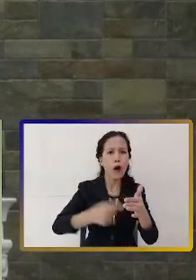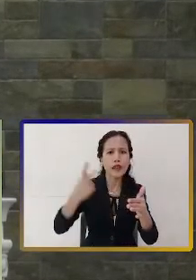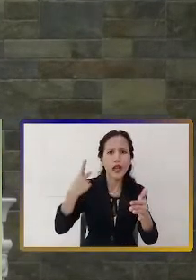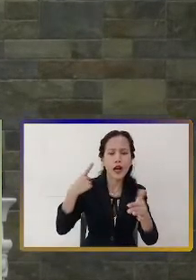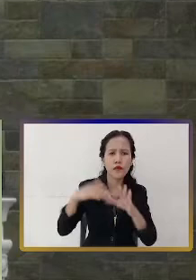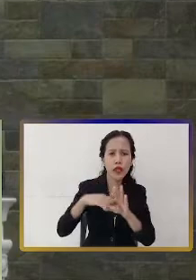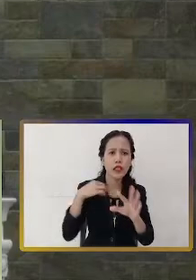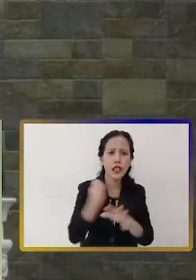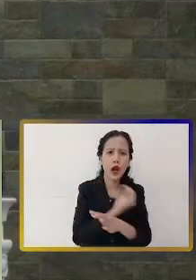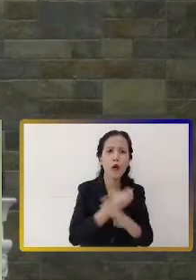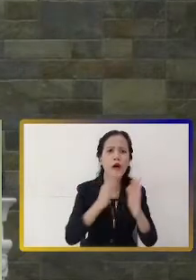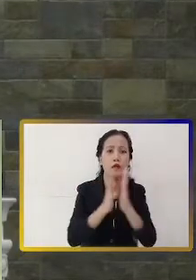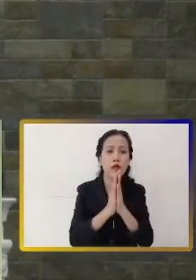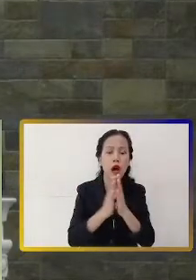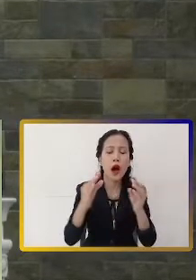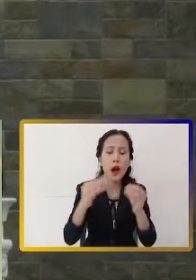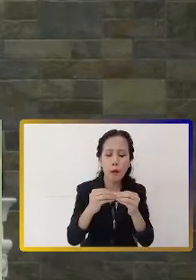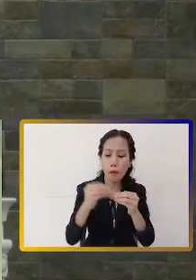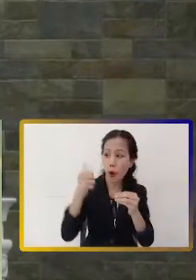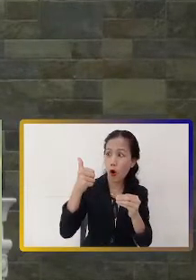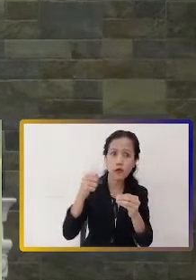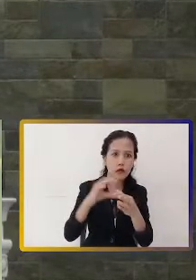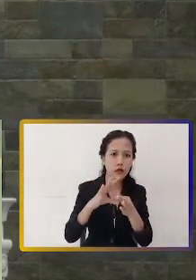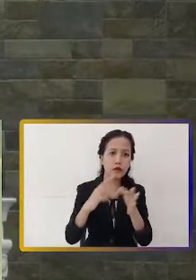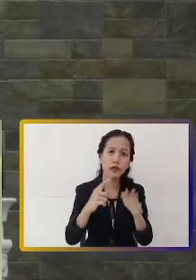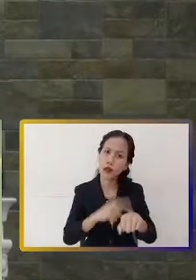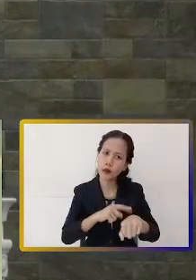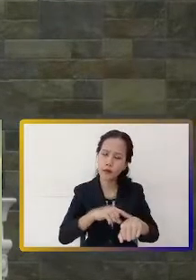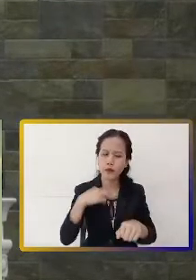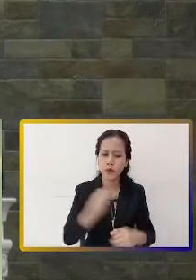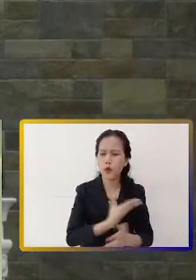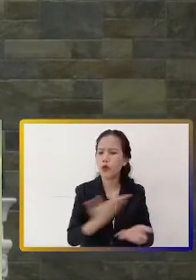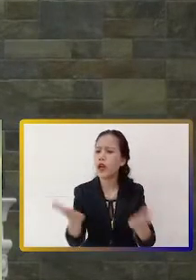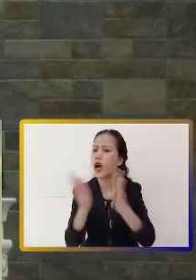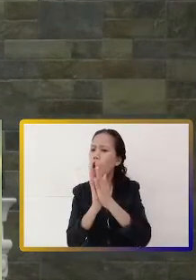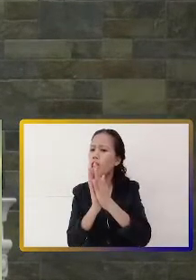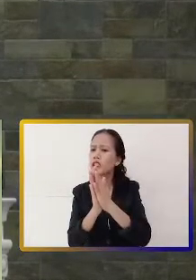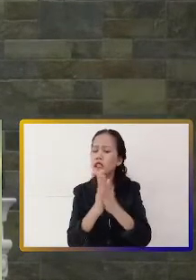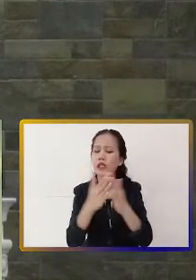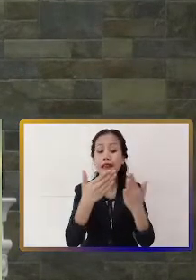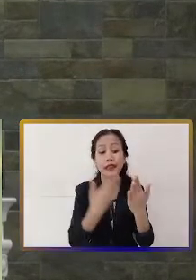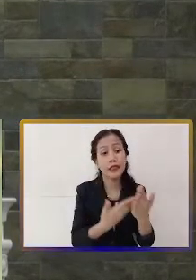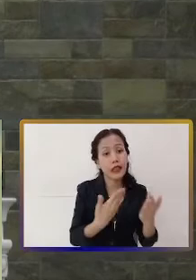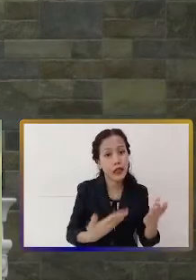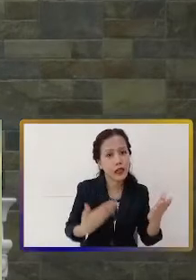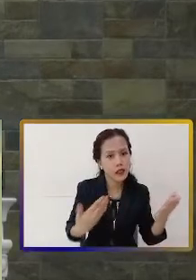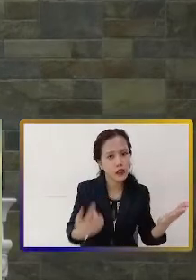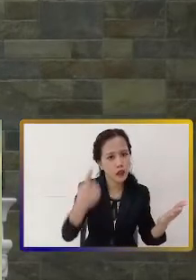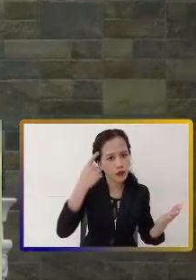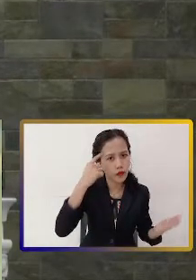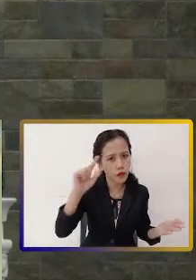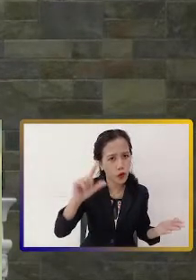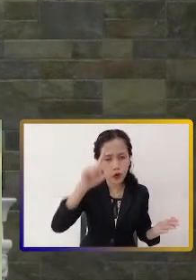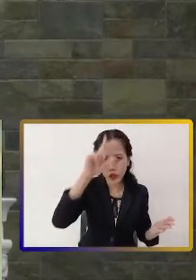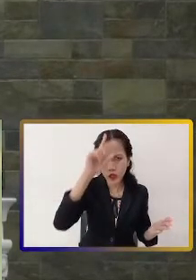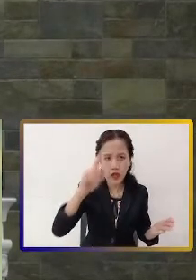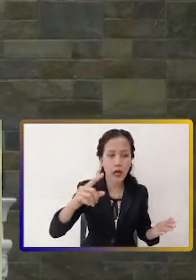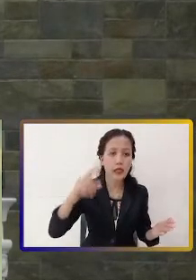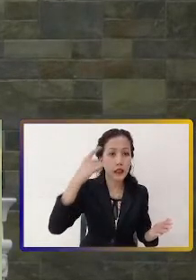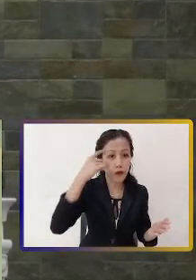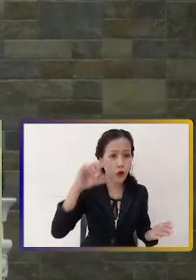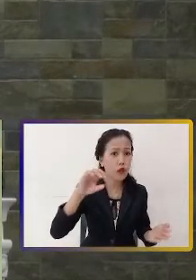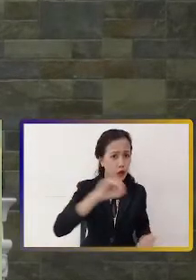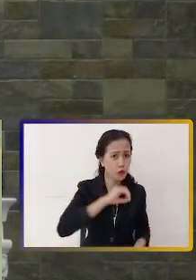tayo ng mga material na bagay para sa kalayawan ng ating sarili kapatid. Para sa ating sarili. Most of the